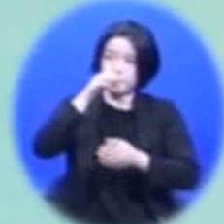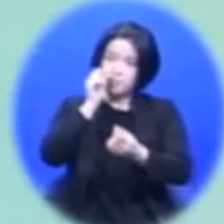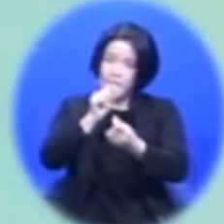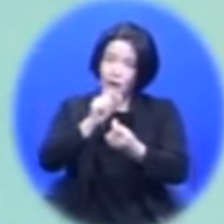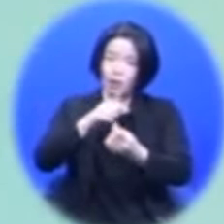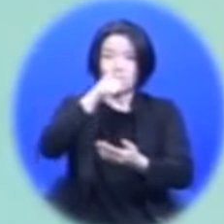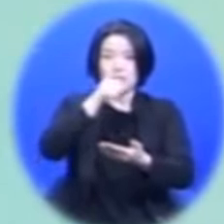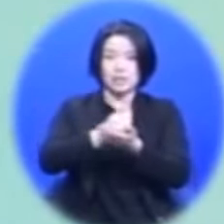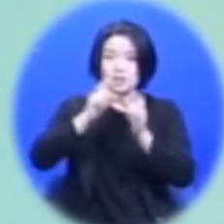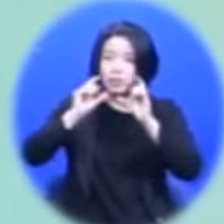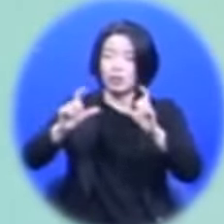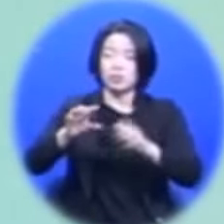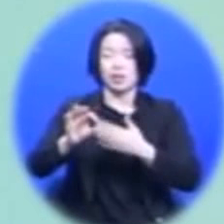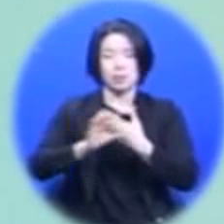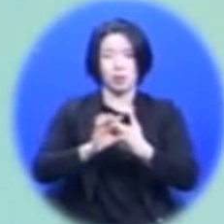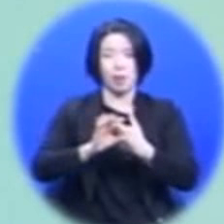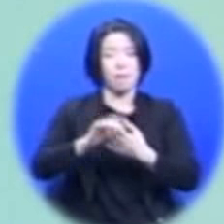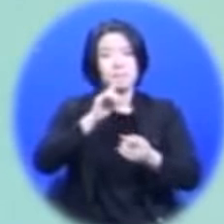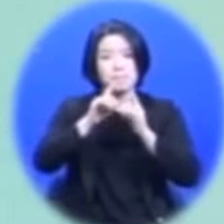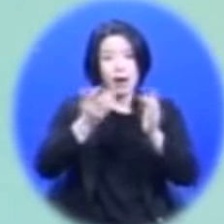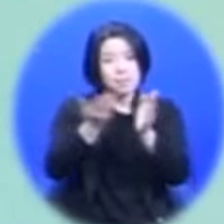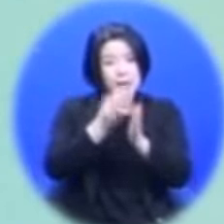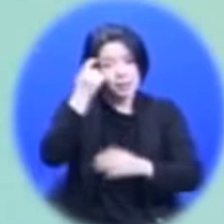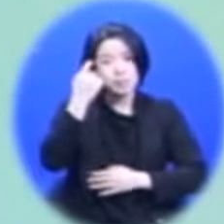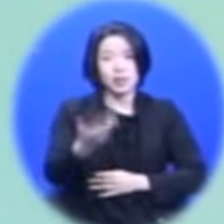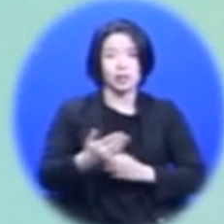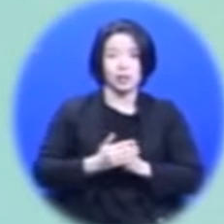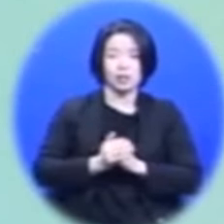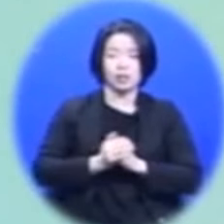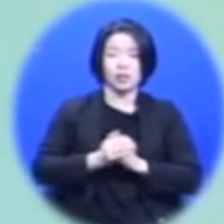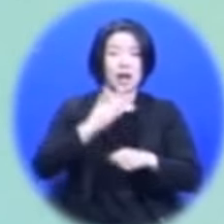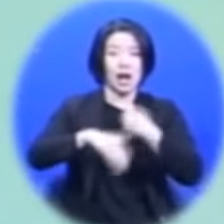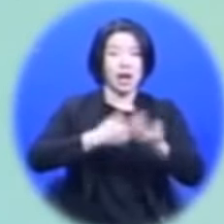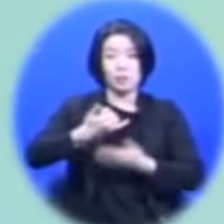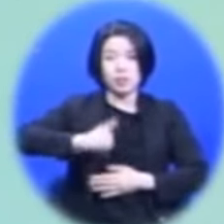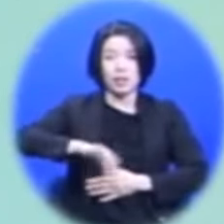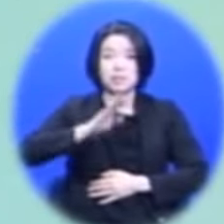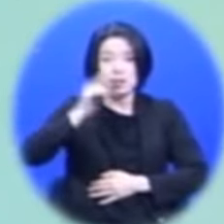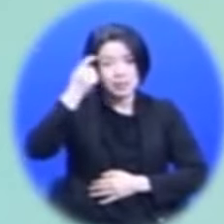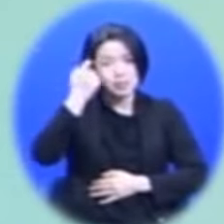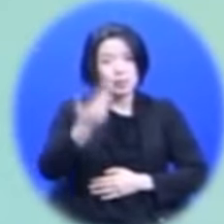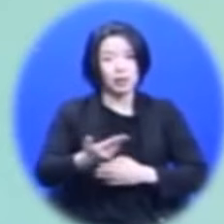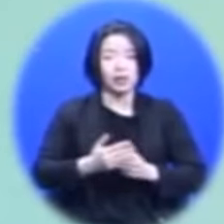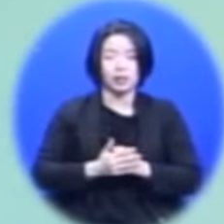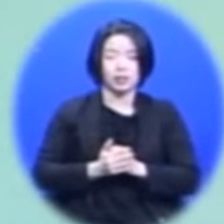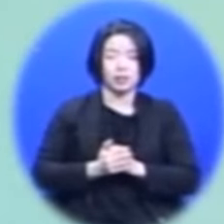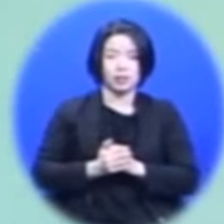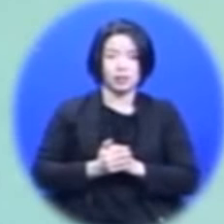정죄하면 말이 되겠습니까? 하나님의 자녀라고 할 수 있겠습니까?